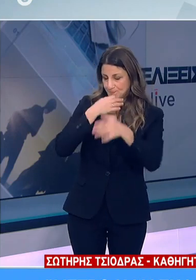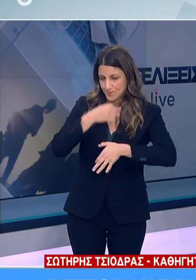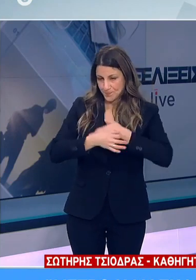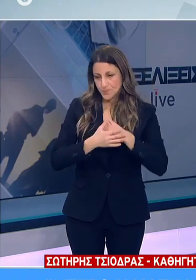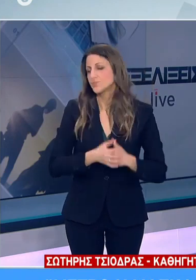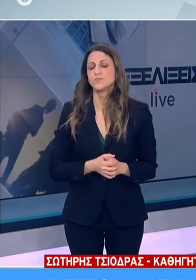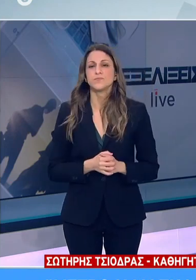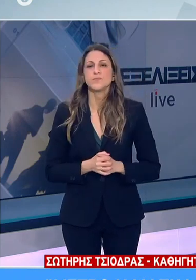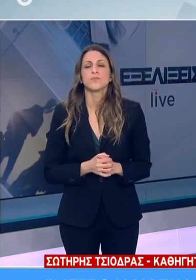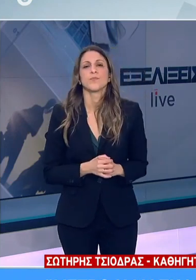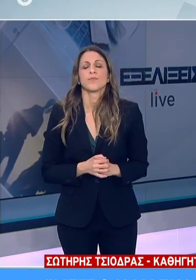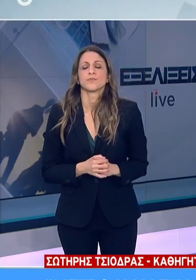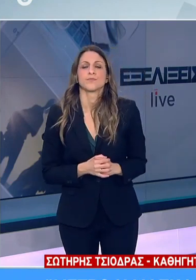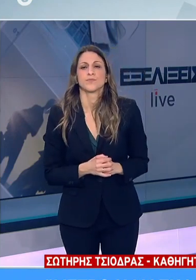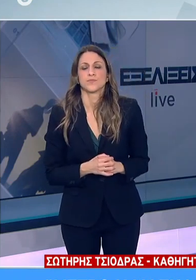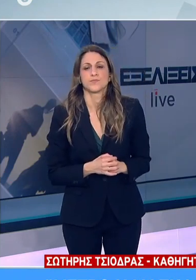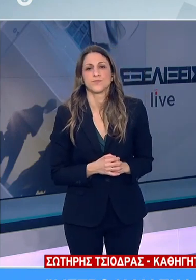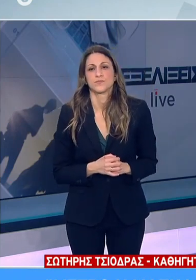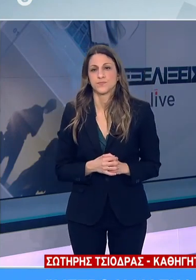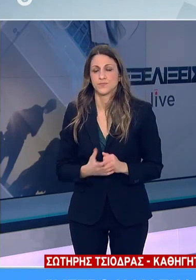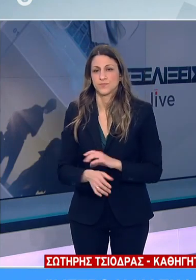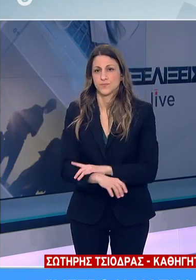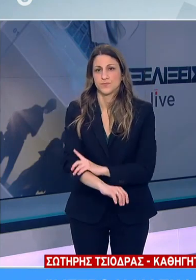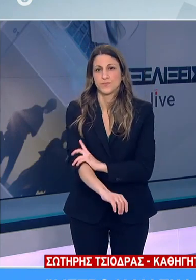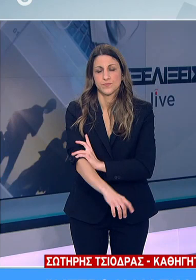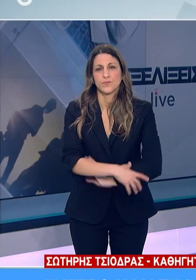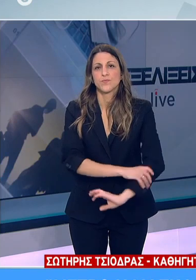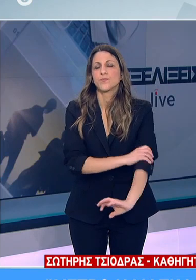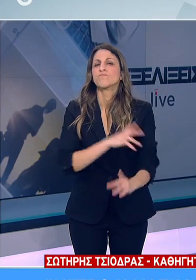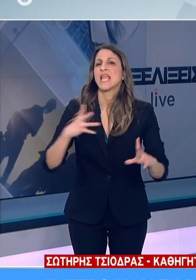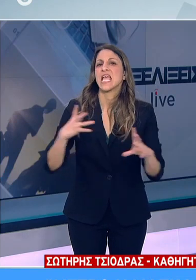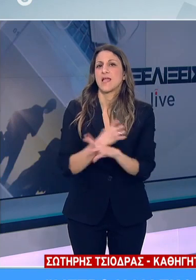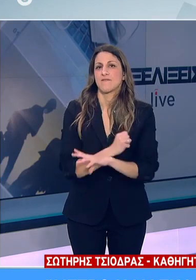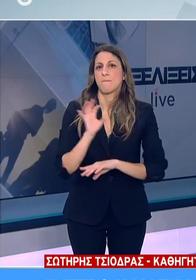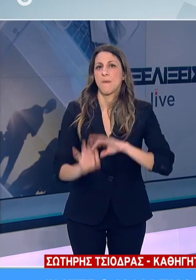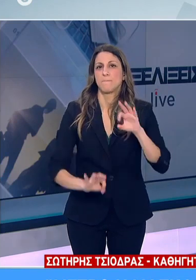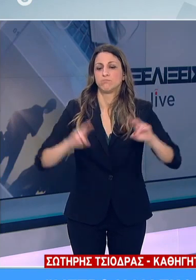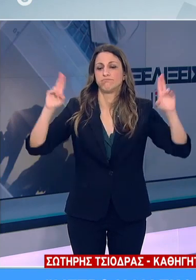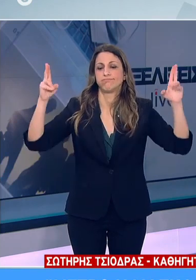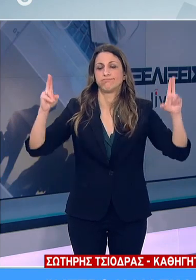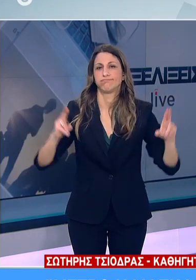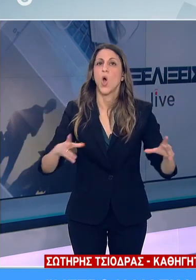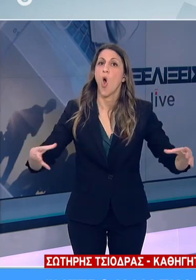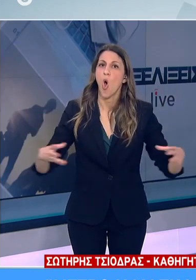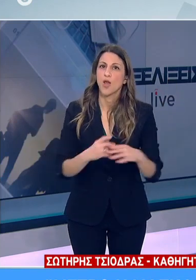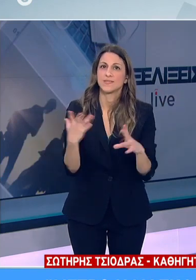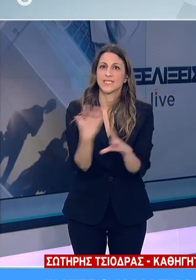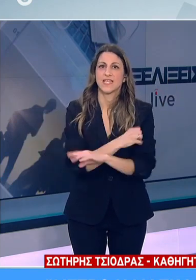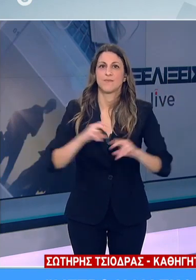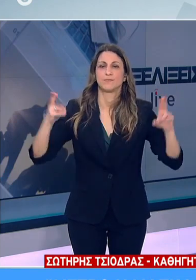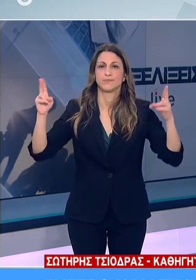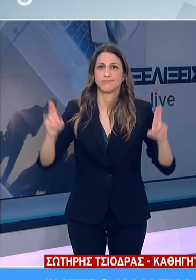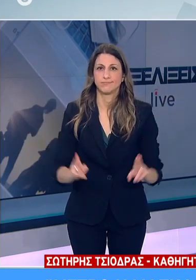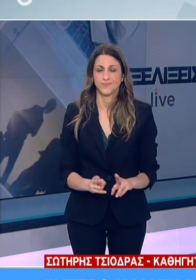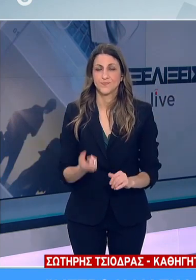ερώτηση. Ναι, έχουμε πετύχει τη μείωση της επιδημίας. Όλοι μαζί. Την πετύχαμε.